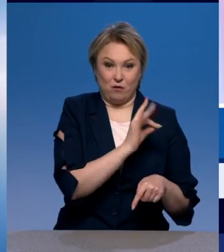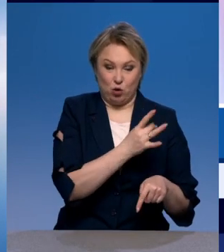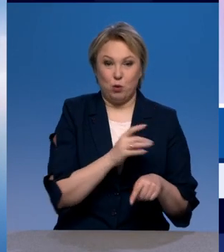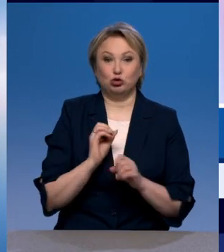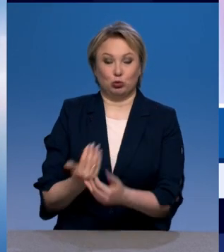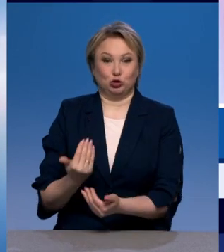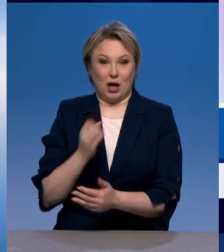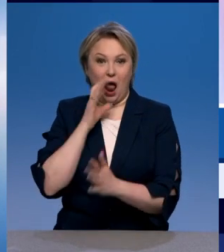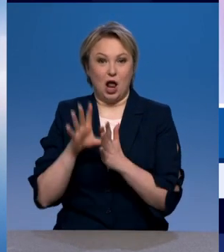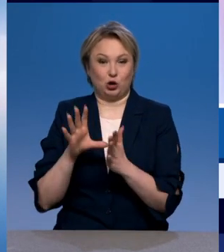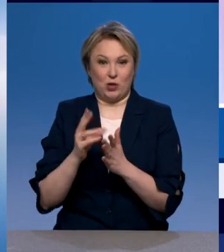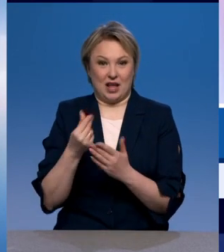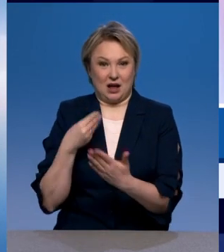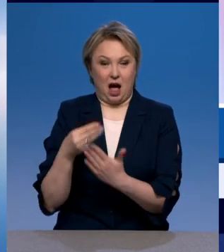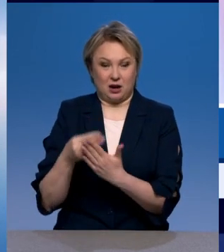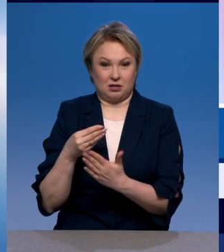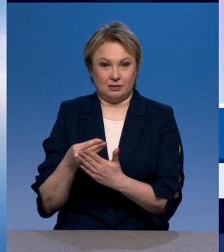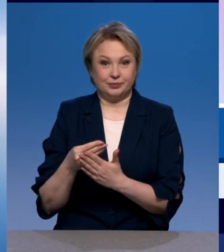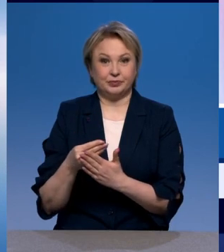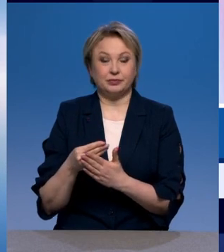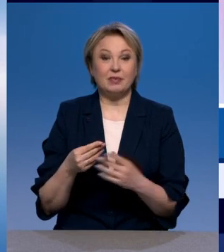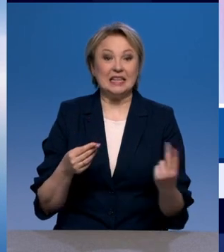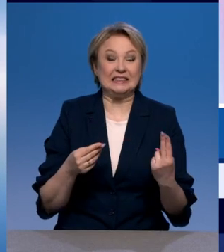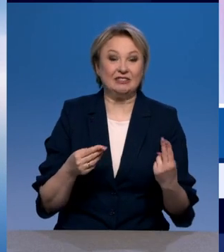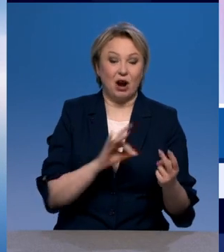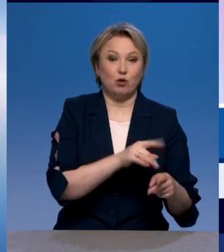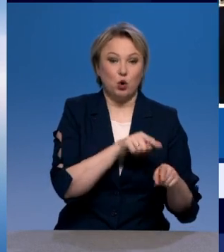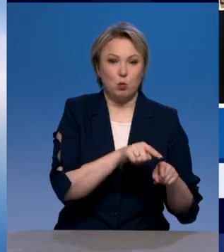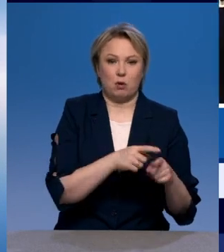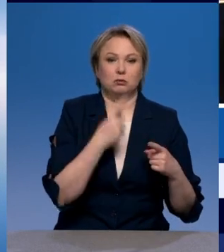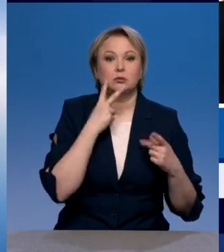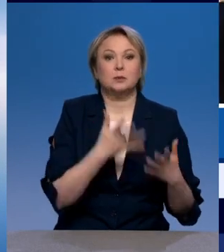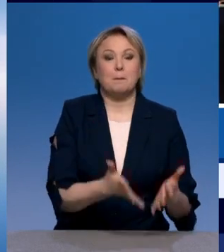электронными деньгами, цифровой рубль, он предельно прозрачен, он